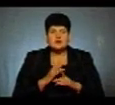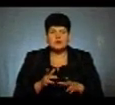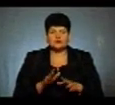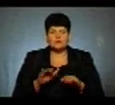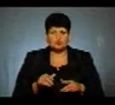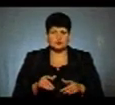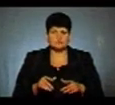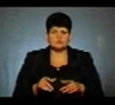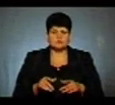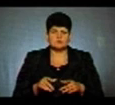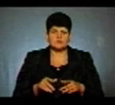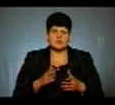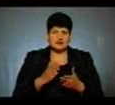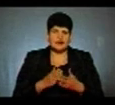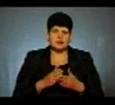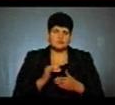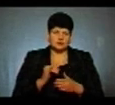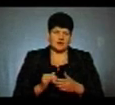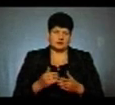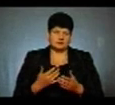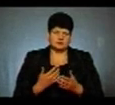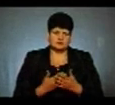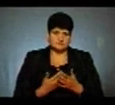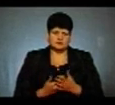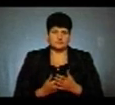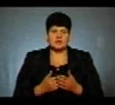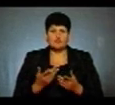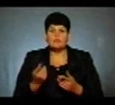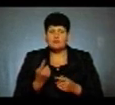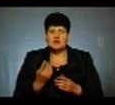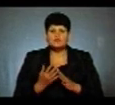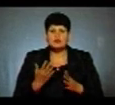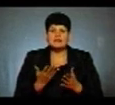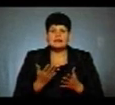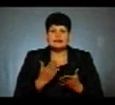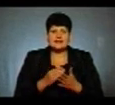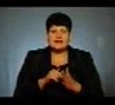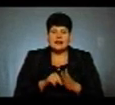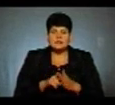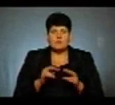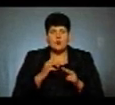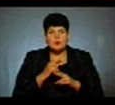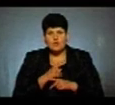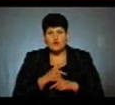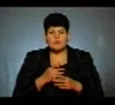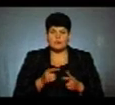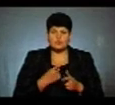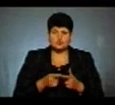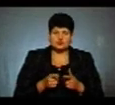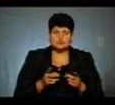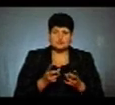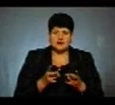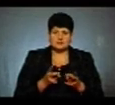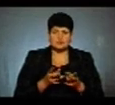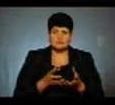до такої неприємної статистики? Тобто, в першу чергу, які є речі помилкові або які речі потрібно